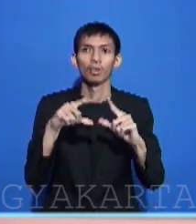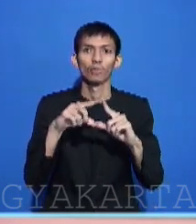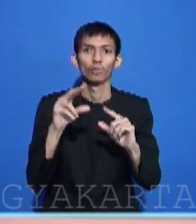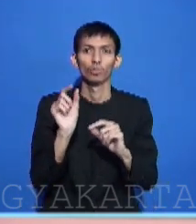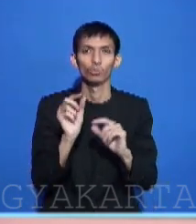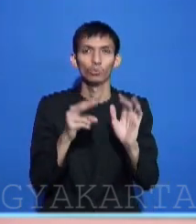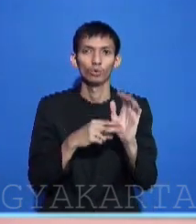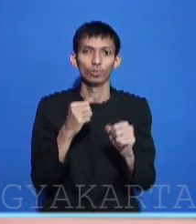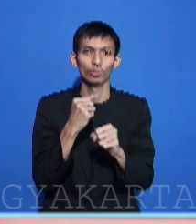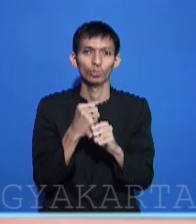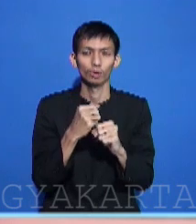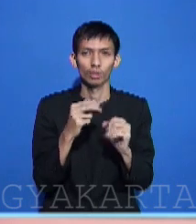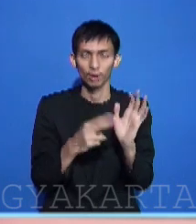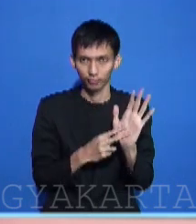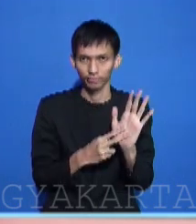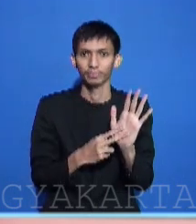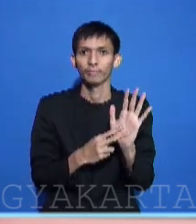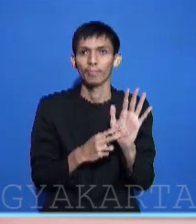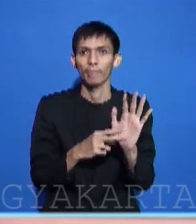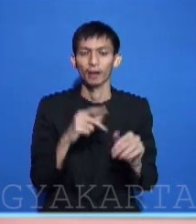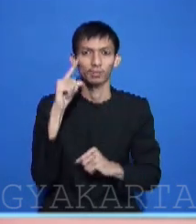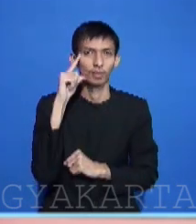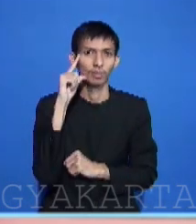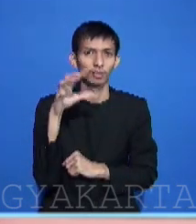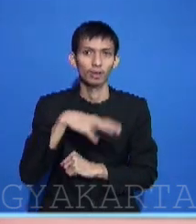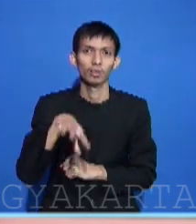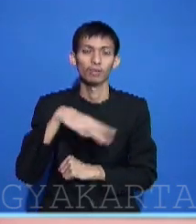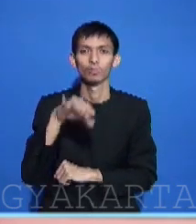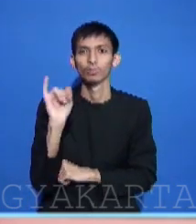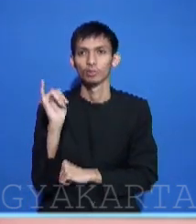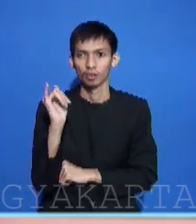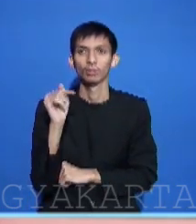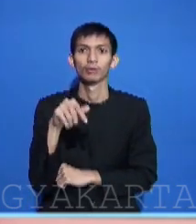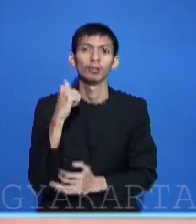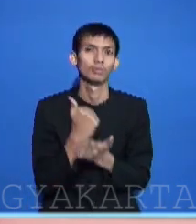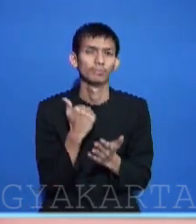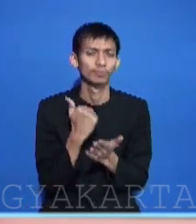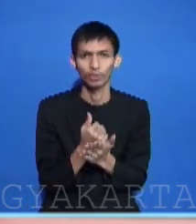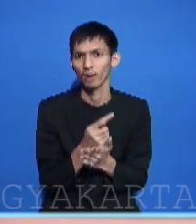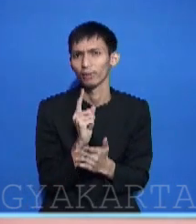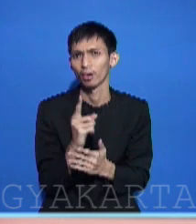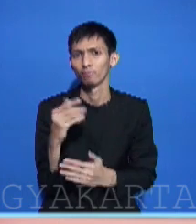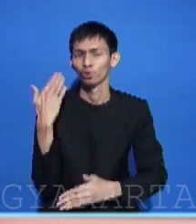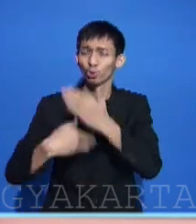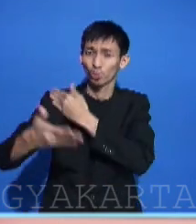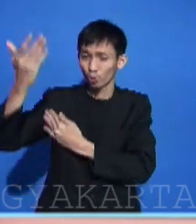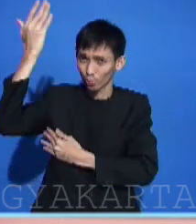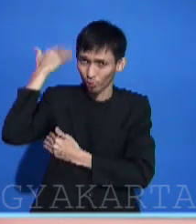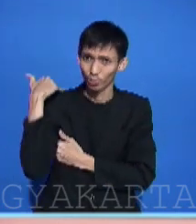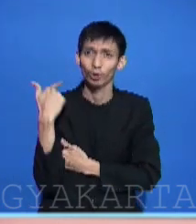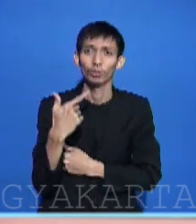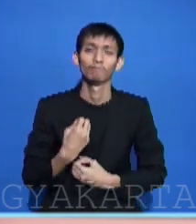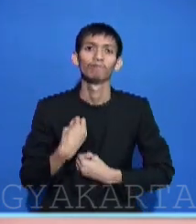Kelurahan Purwomartani Kapan dewan Kalasan Sleman Daerah Istimewa Yogyakarta Ternyata banyak menyimpan sejarah perkembangan Islam